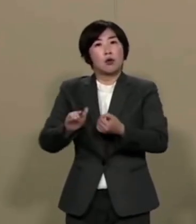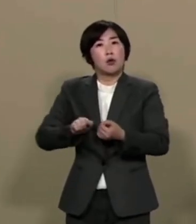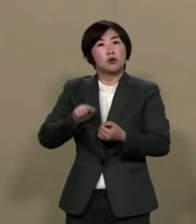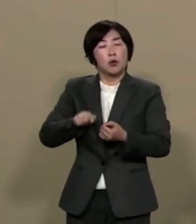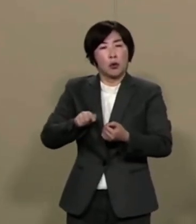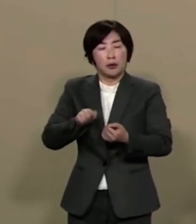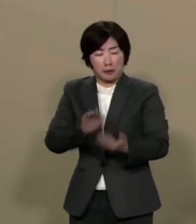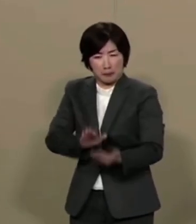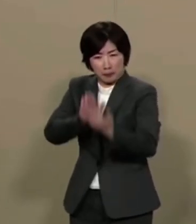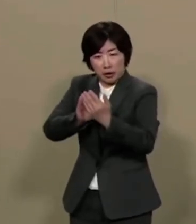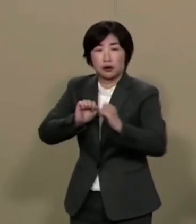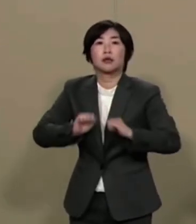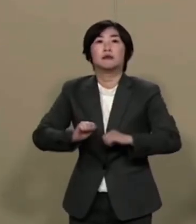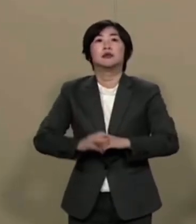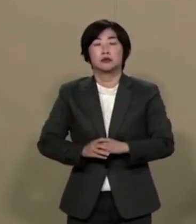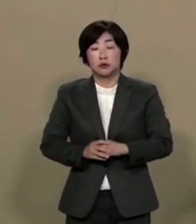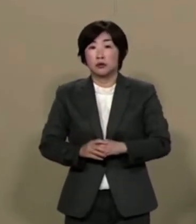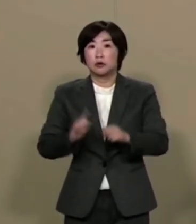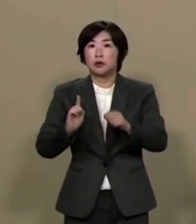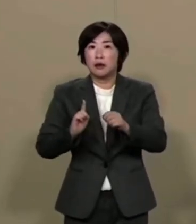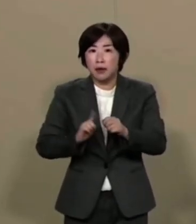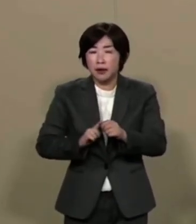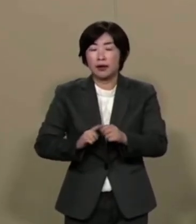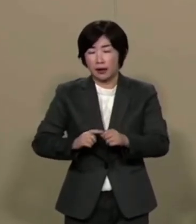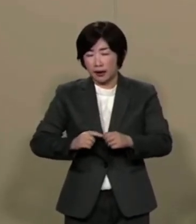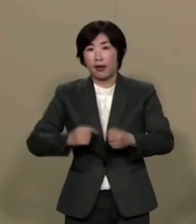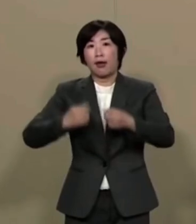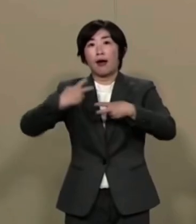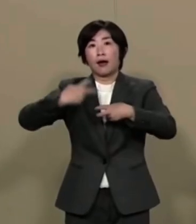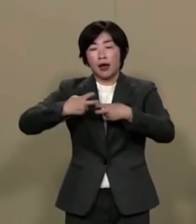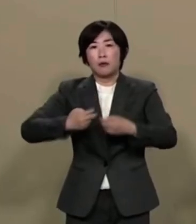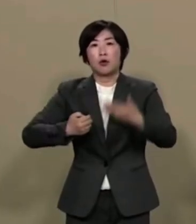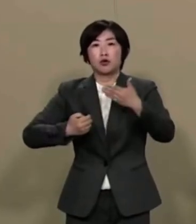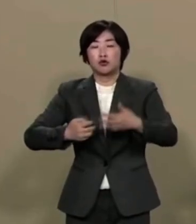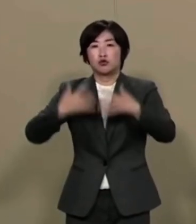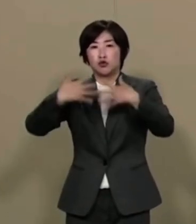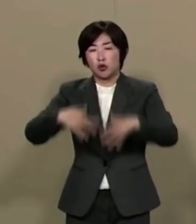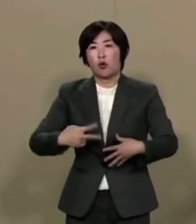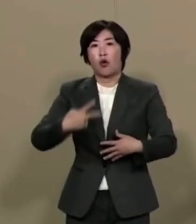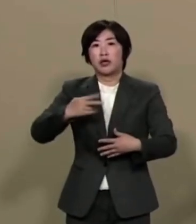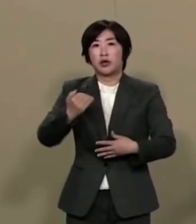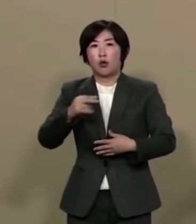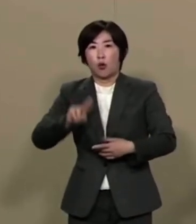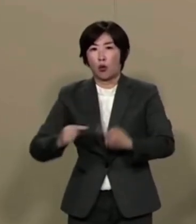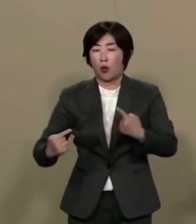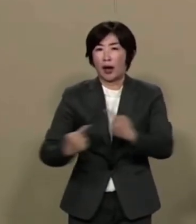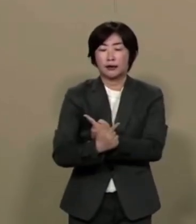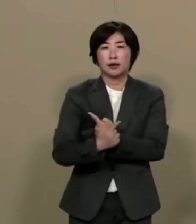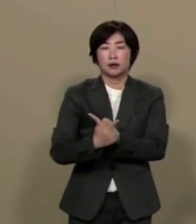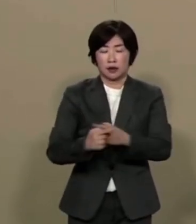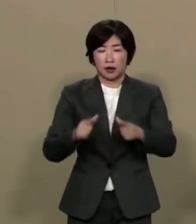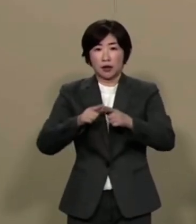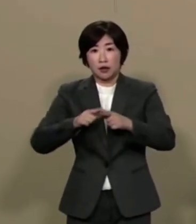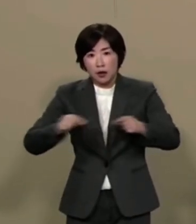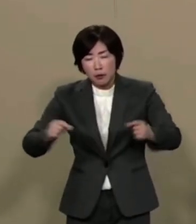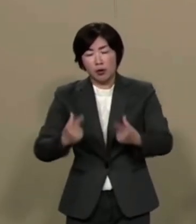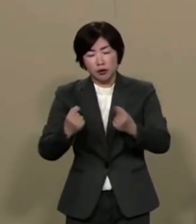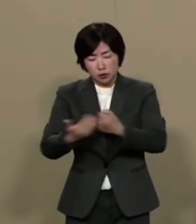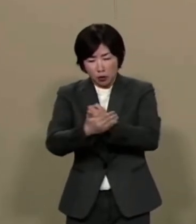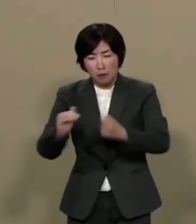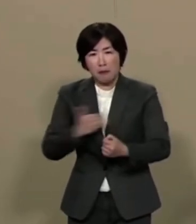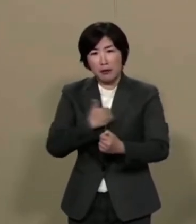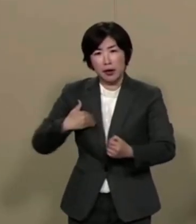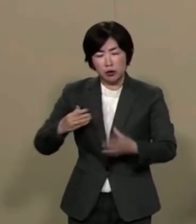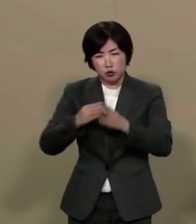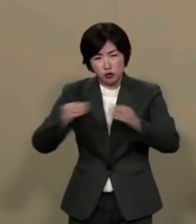現実的に向き合っていきますそのために憲法球条改正憲法9条2項を改正して日本をきちんと守れる国